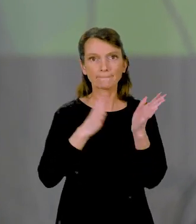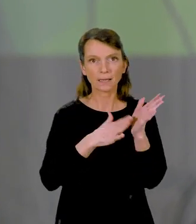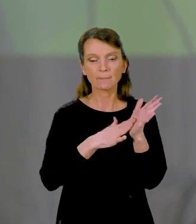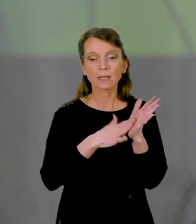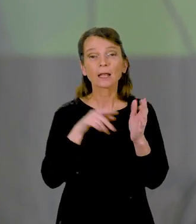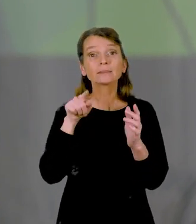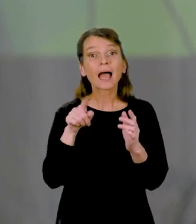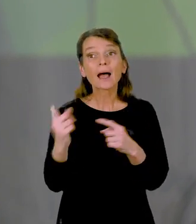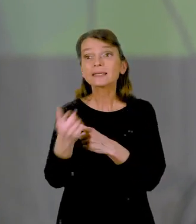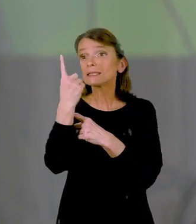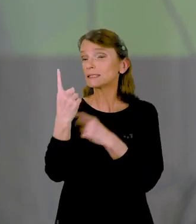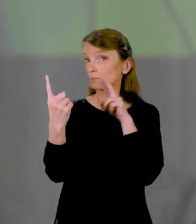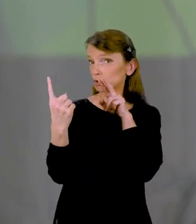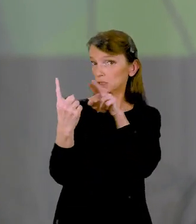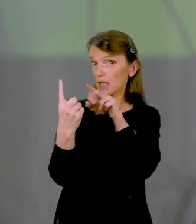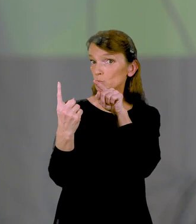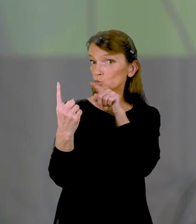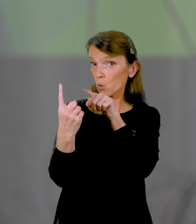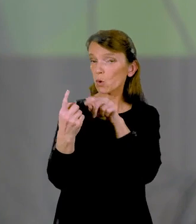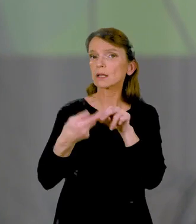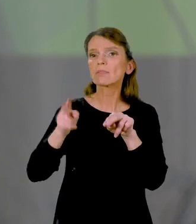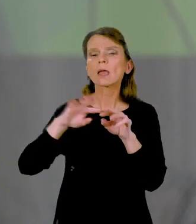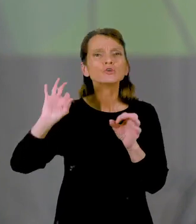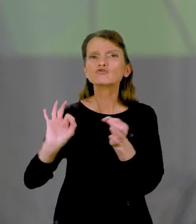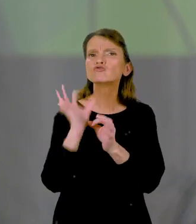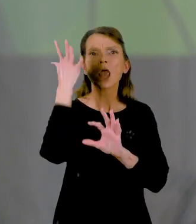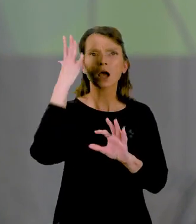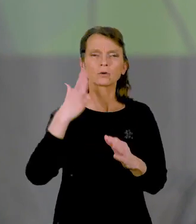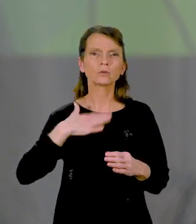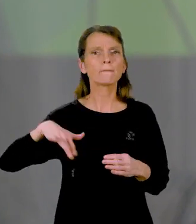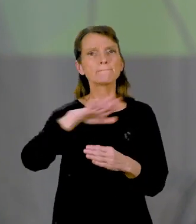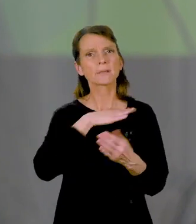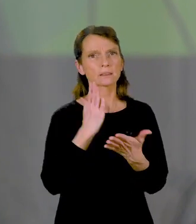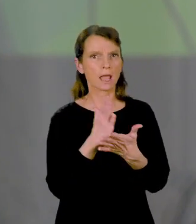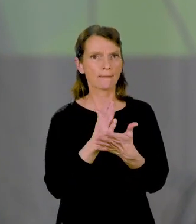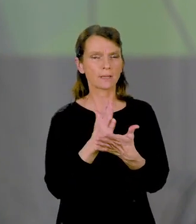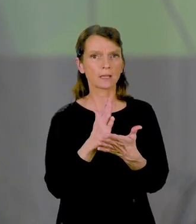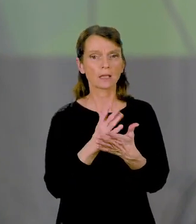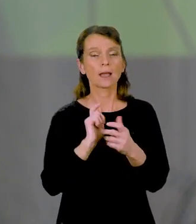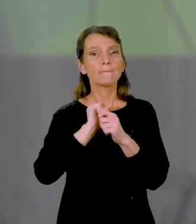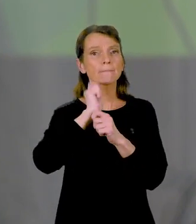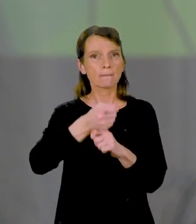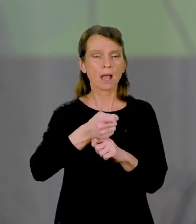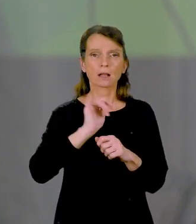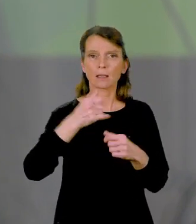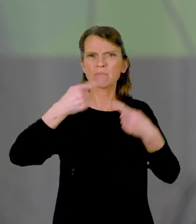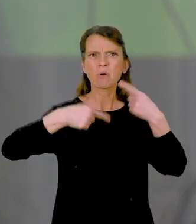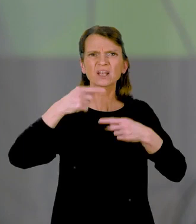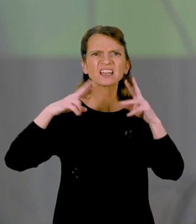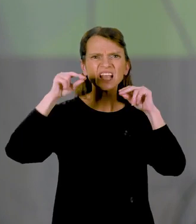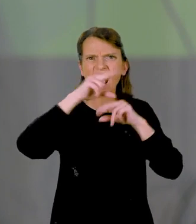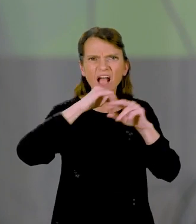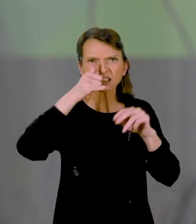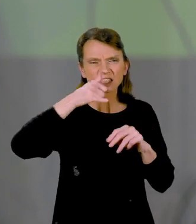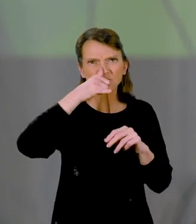izpostavljanja tistega najbolj žlahtnega v naši sredi. Premagala je politikanstvo